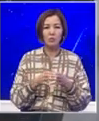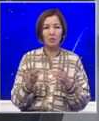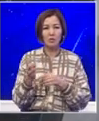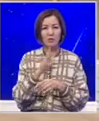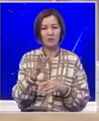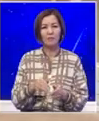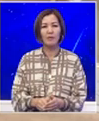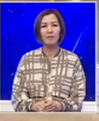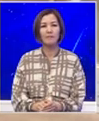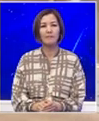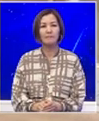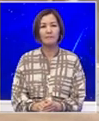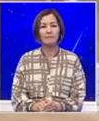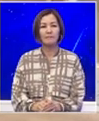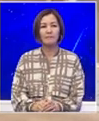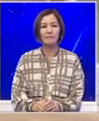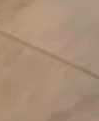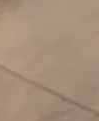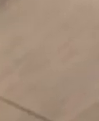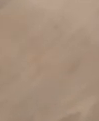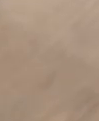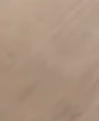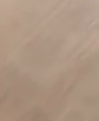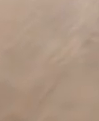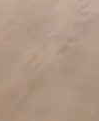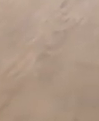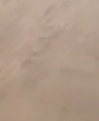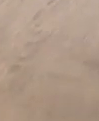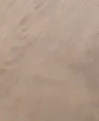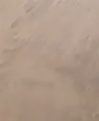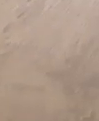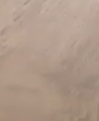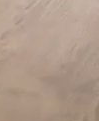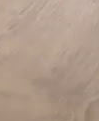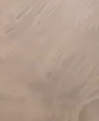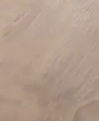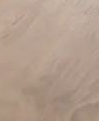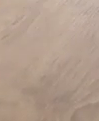келмек. Камила Тыныштай, Абылай Құттықбай, Ілияс Сапарбекұлы, Жетісу телеарнасы, Түркістан облысынан.